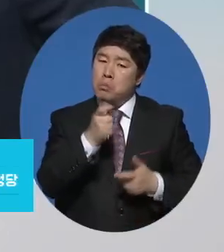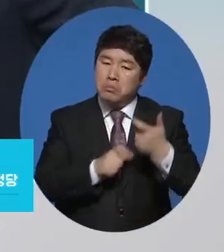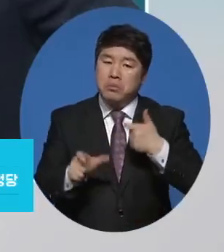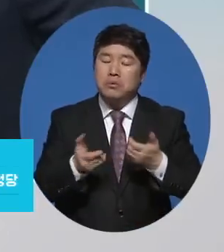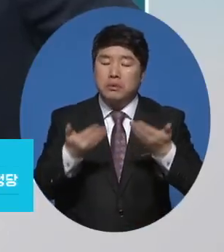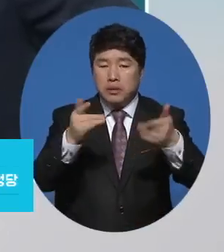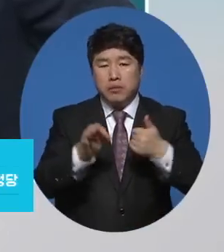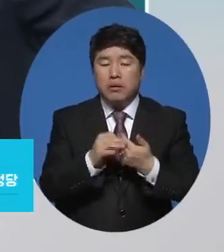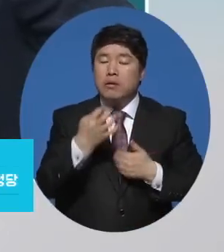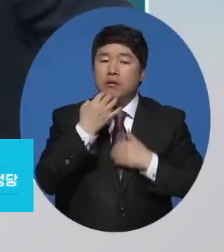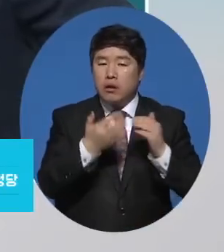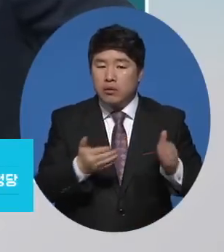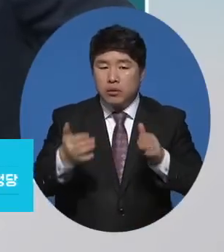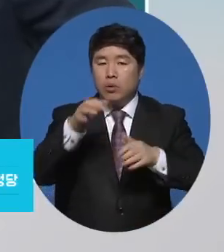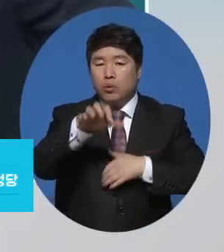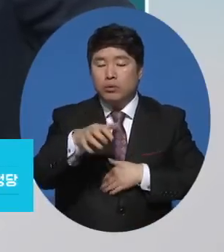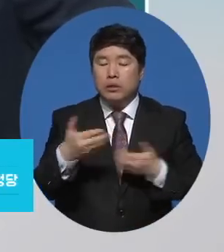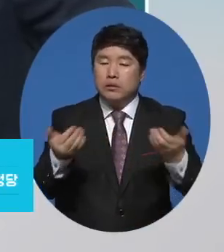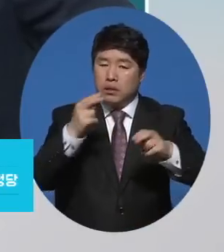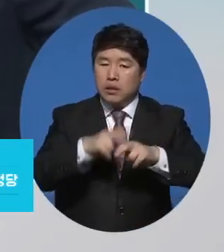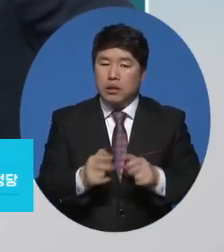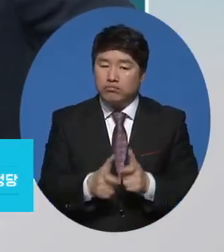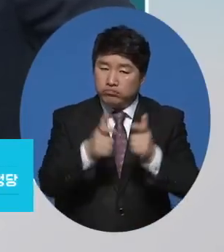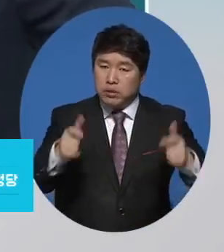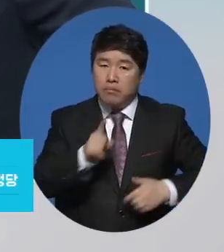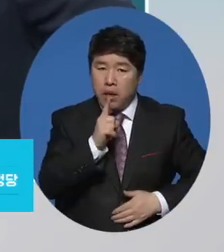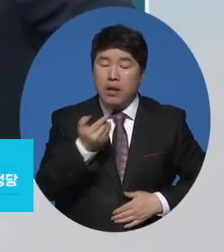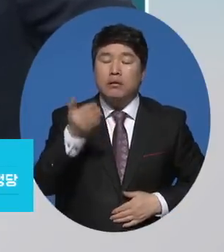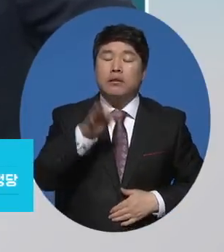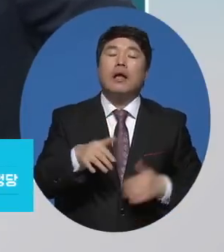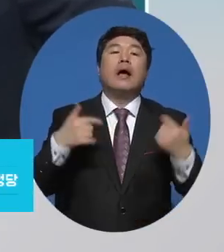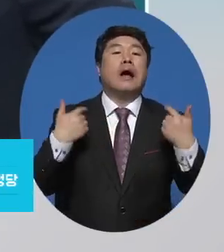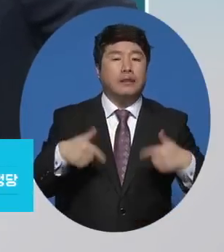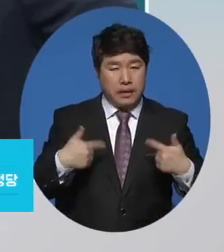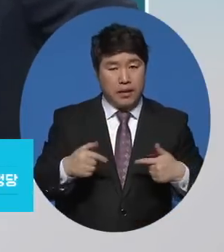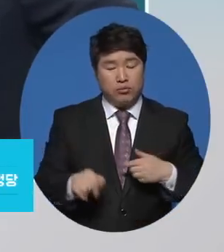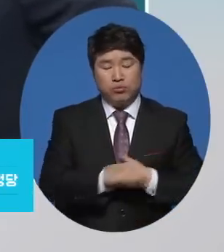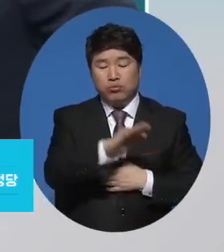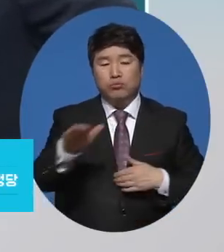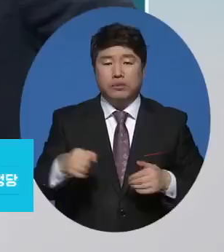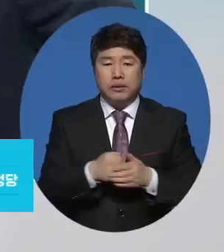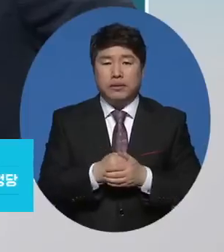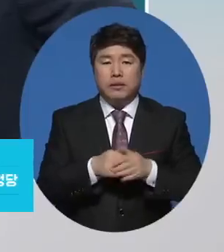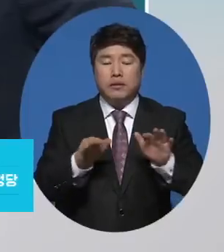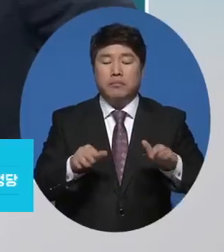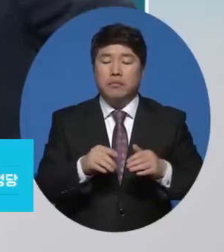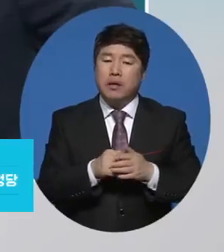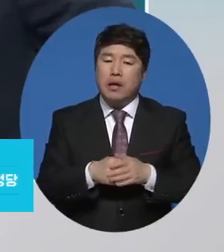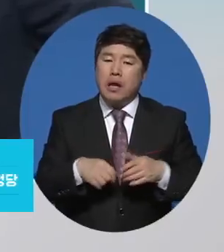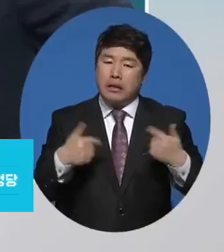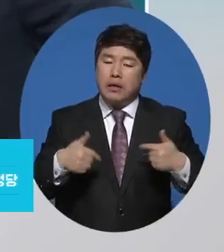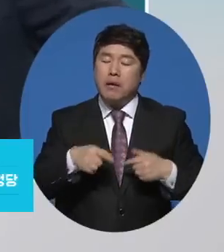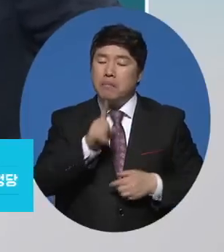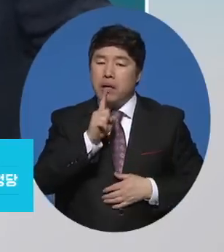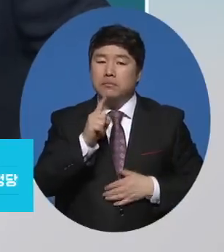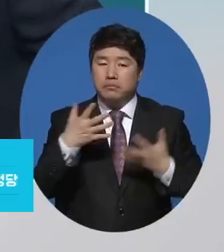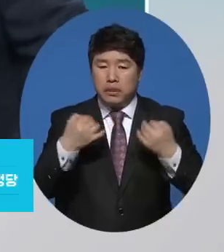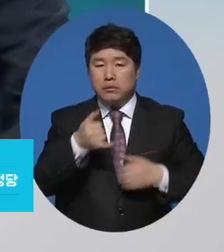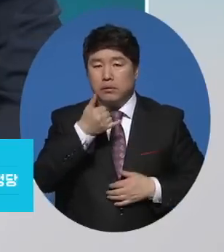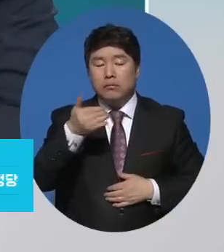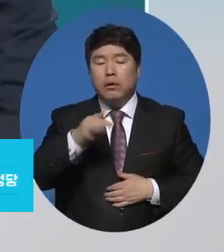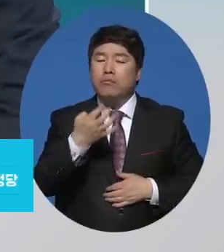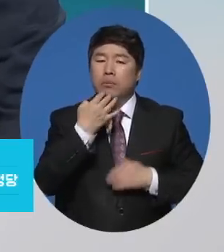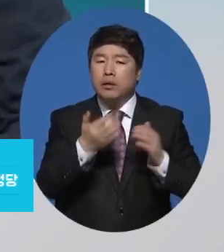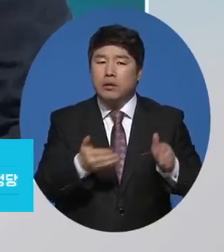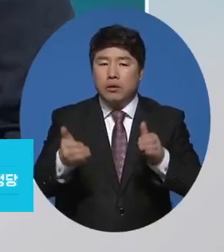그 경기도에서 일자리가 늘었다 그러시잖아요 근데 그걸 늘 이렇게 우리 대회에 있을 때마다 말씀 많이 하셨잖아요 근데 이제